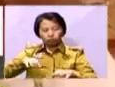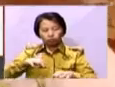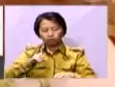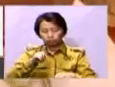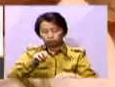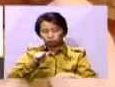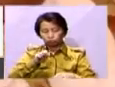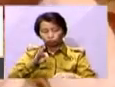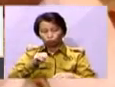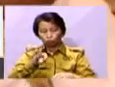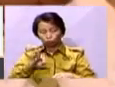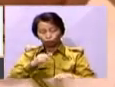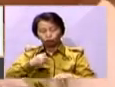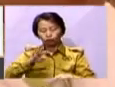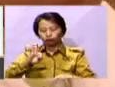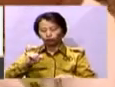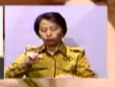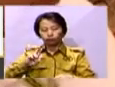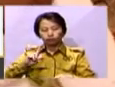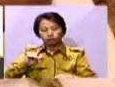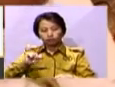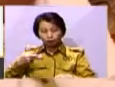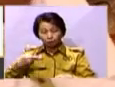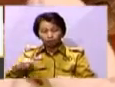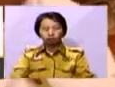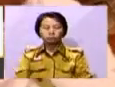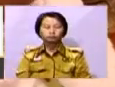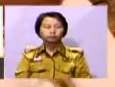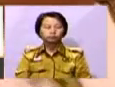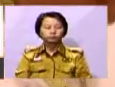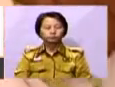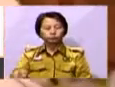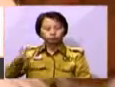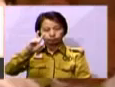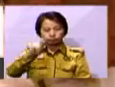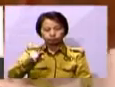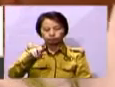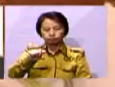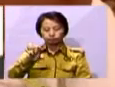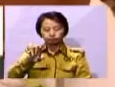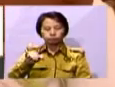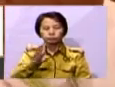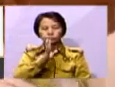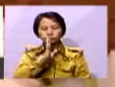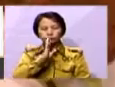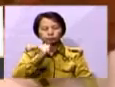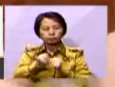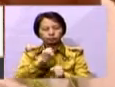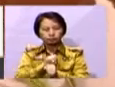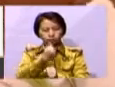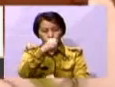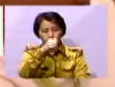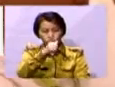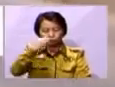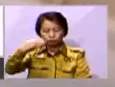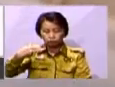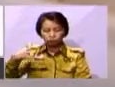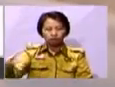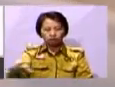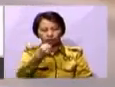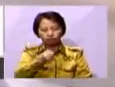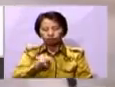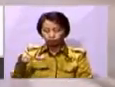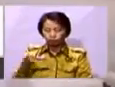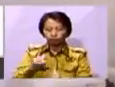ifadah. Memetik sabda Rasulullah ketika menunaikan haji wada' pada tahun ke-10 Hijrah, ambillah